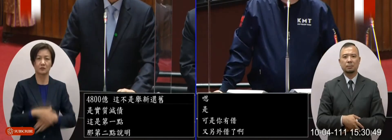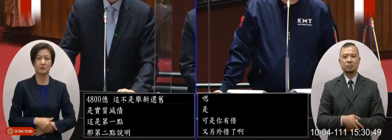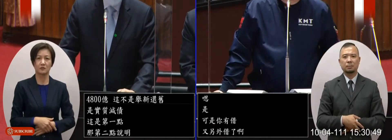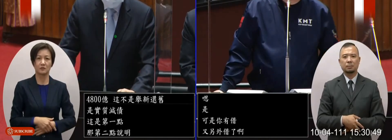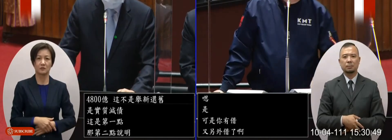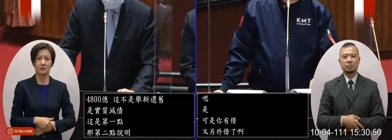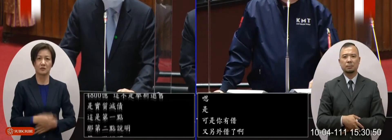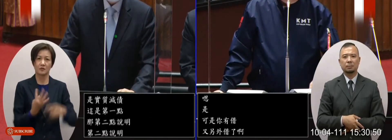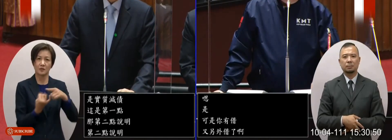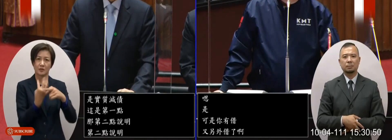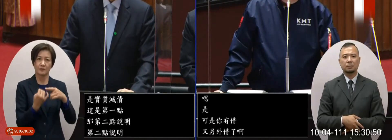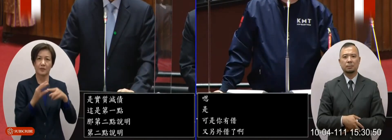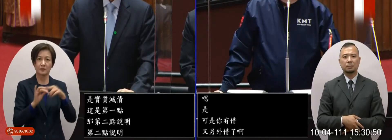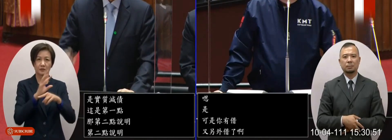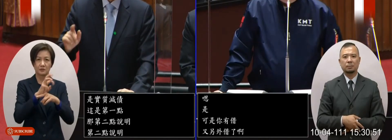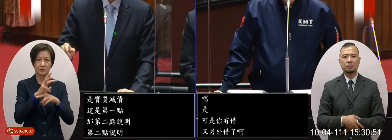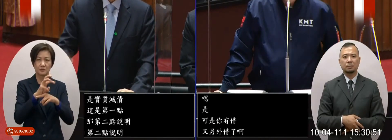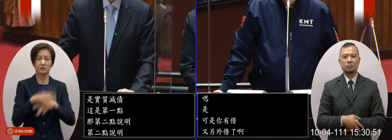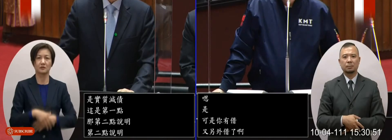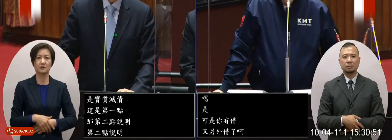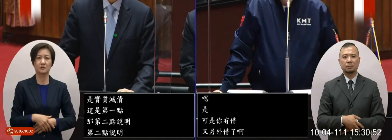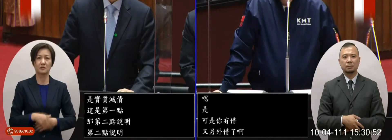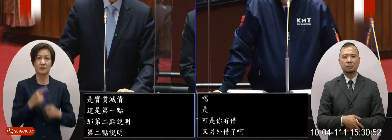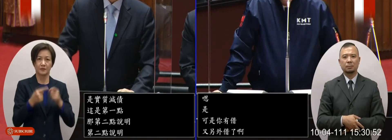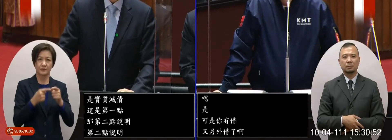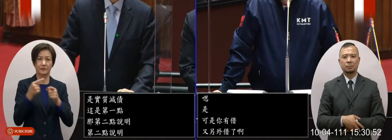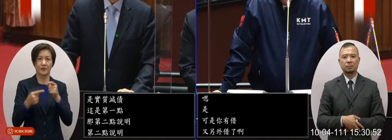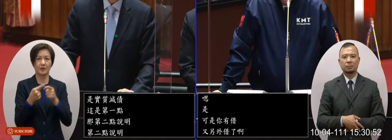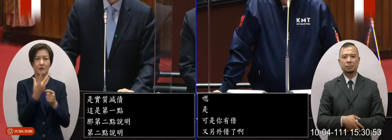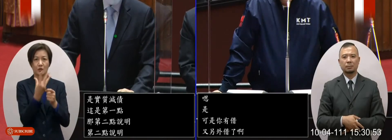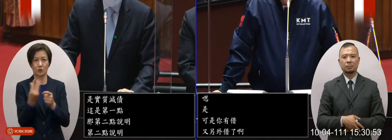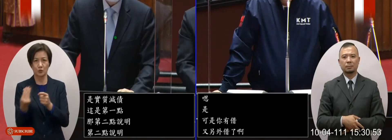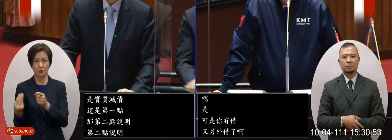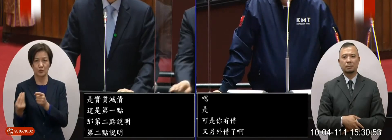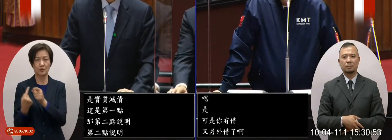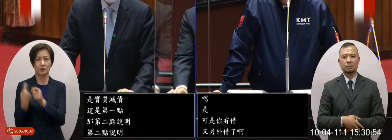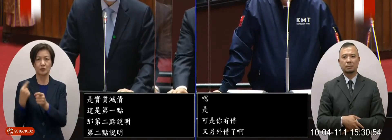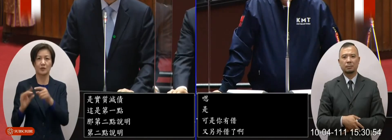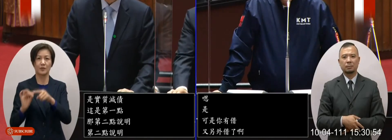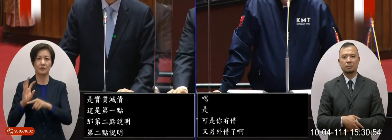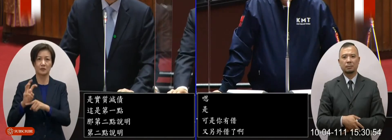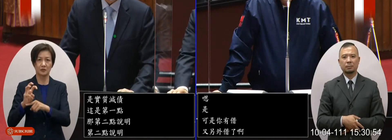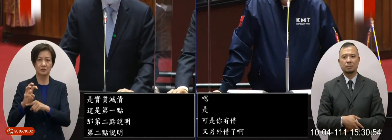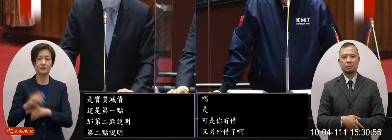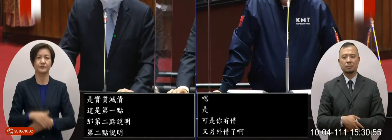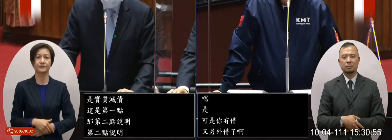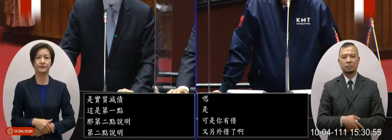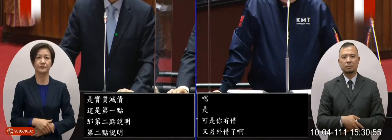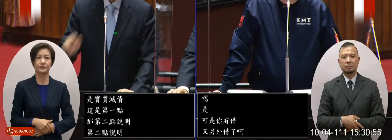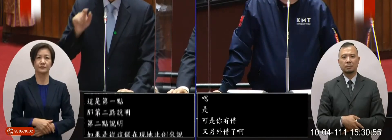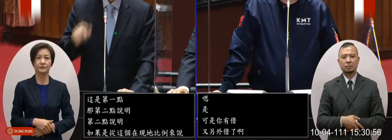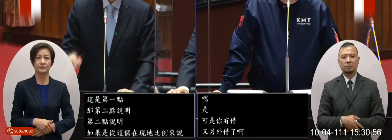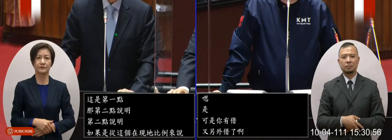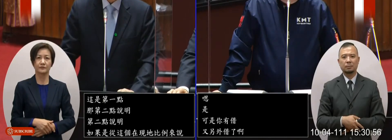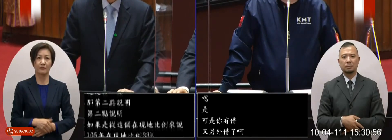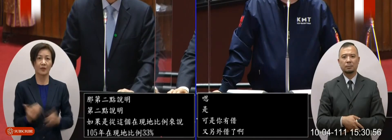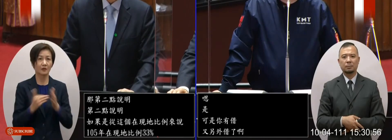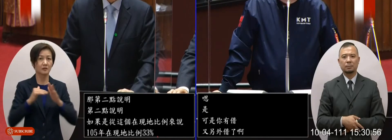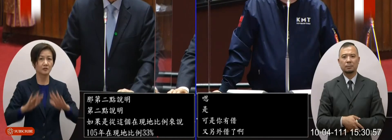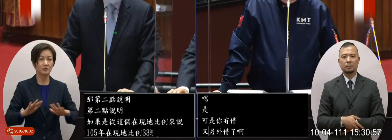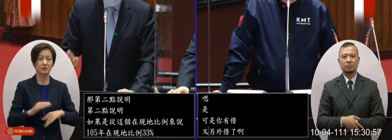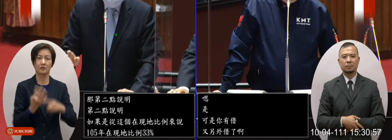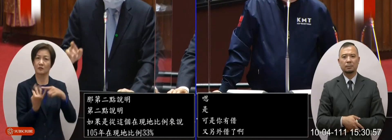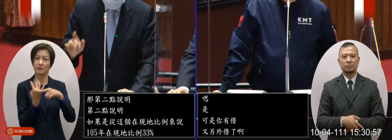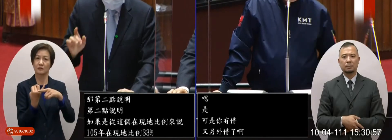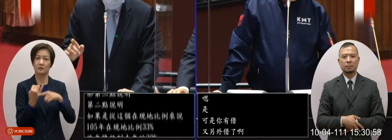是33%，那逐年降到去年的30%，30%哈，目前是多少